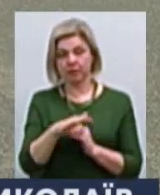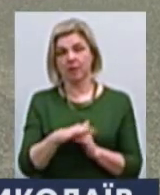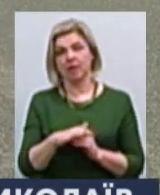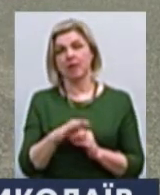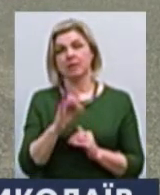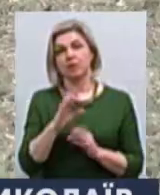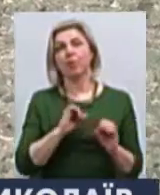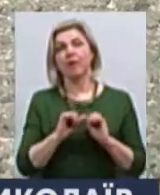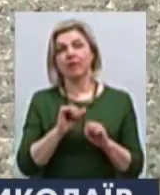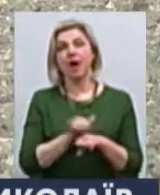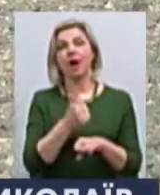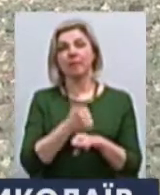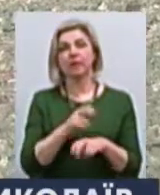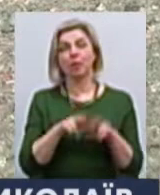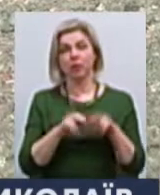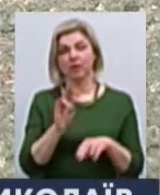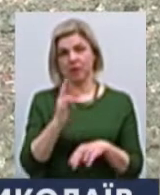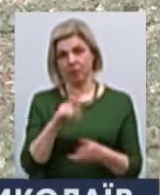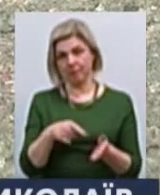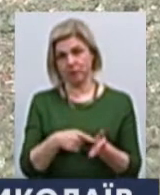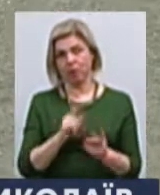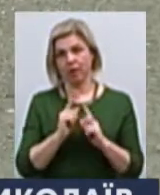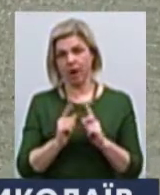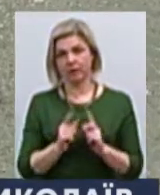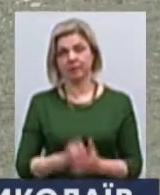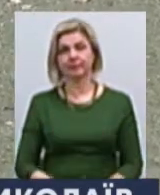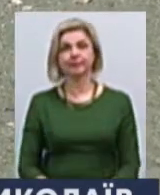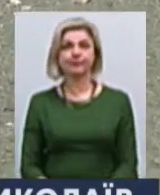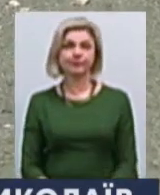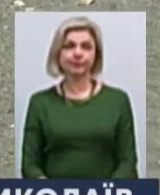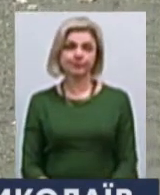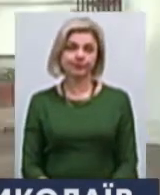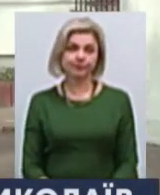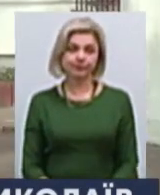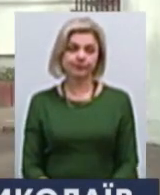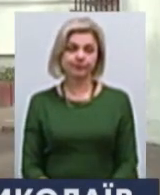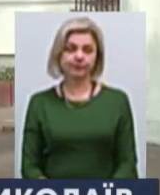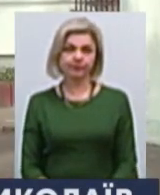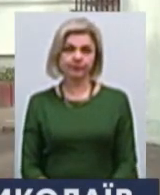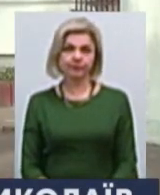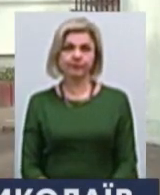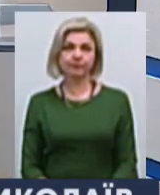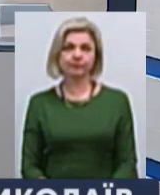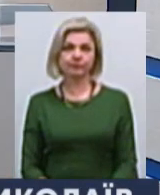співпраці з управлінням капітального будівництва Миколаївської міської ради. Володимир Степанов, Ігор Чорний, телевізійні новини